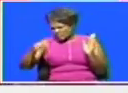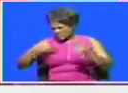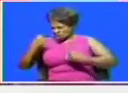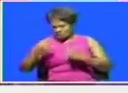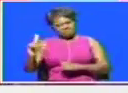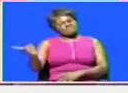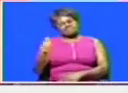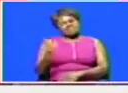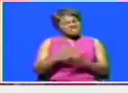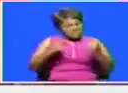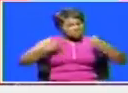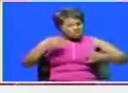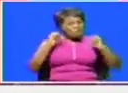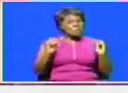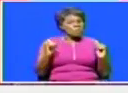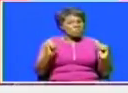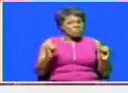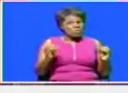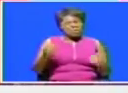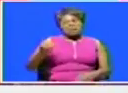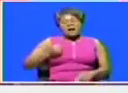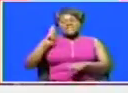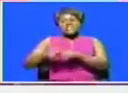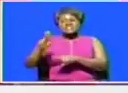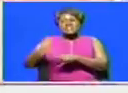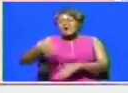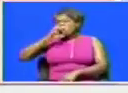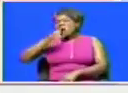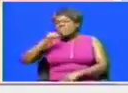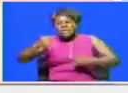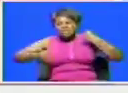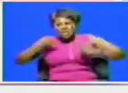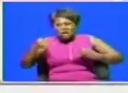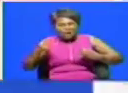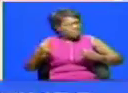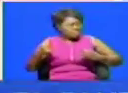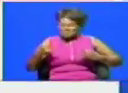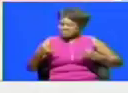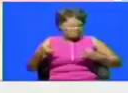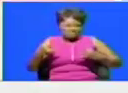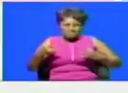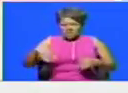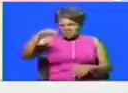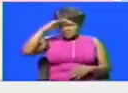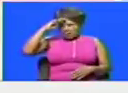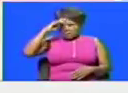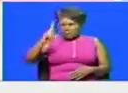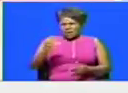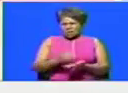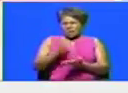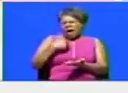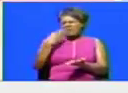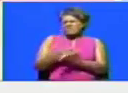starehe. Wengine si starehe. Usione wale wasichana wamekaa pale kwa baa na kunywa pombe kafikiri wengine ni starehe. Ndio maana wanaona kwenye baa, unaona msichana amenunua chupa moja, hana